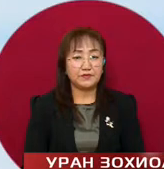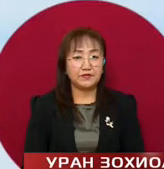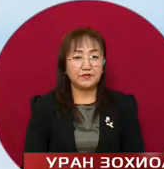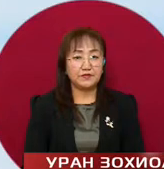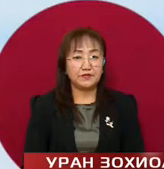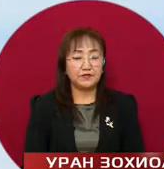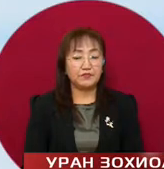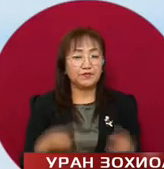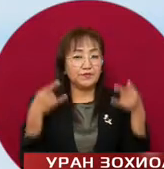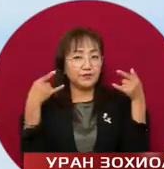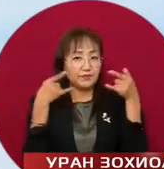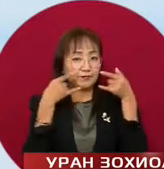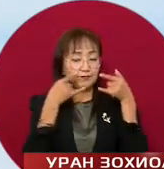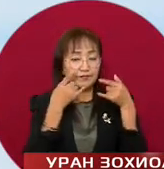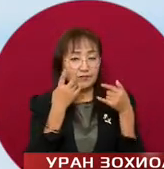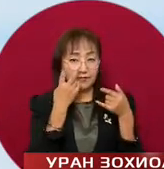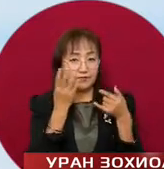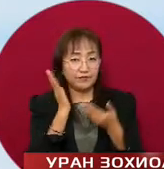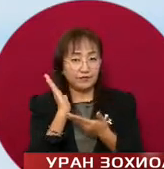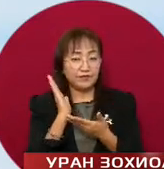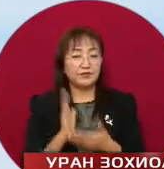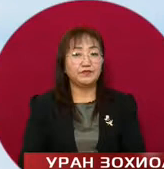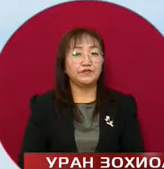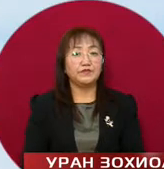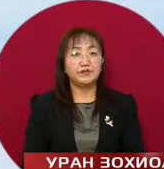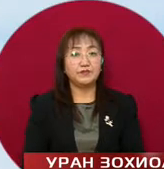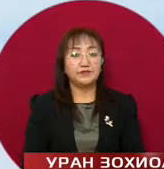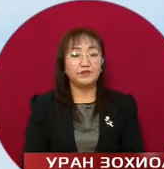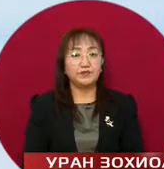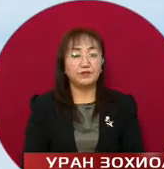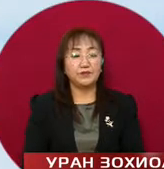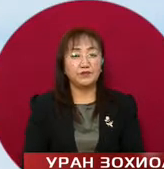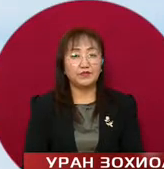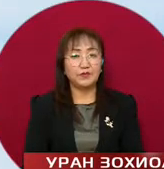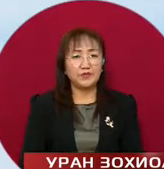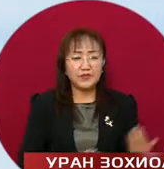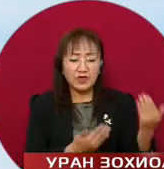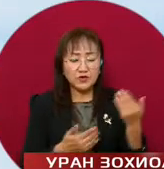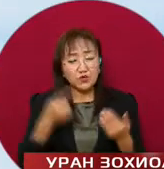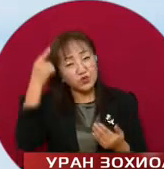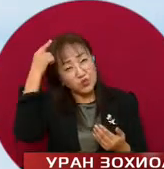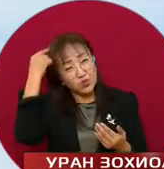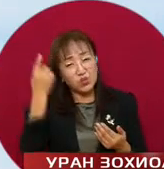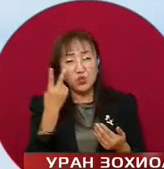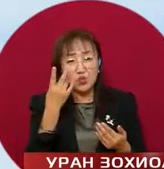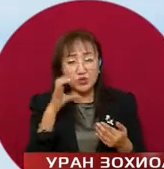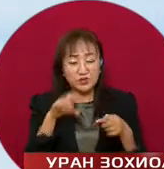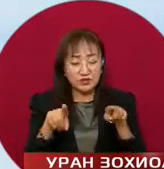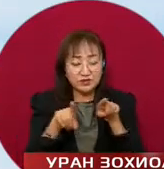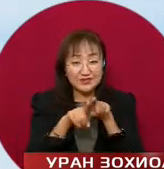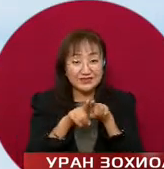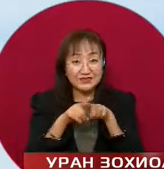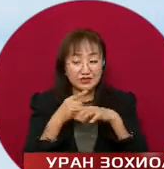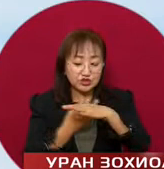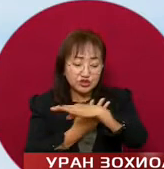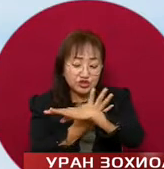За дэлгэцэндээ анхаарал хандуулаарай. Нэл хүүхдийн зулаан ус шиг шингэн зөөлөн хургалж.